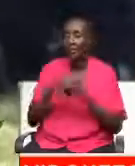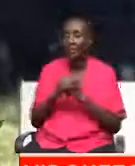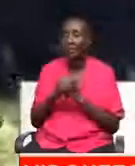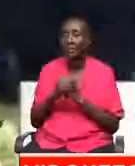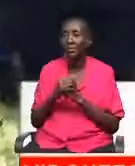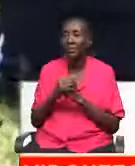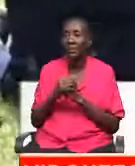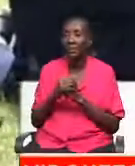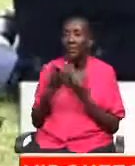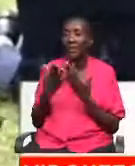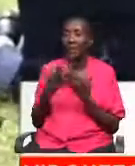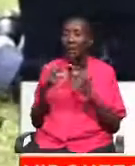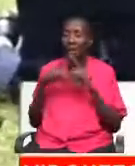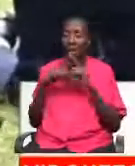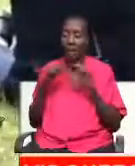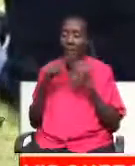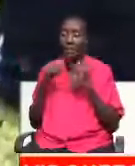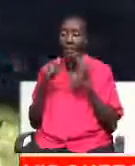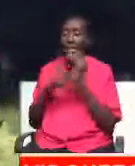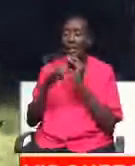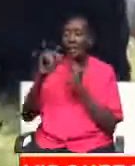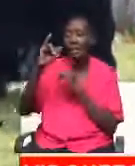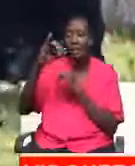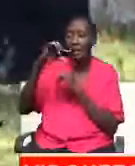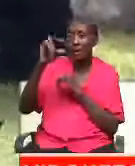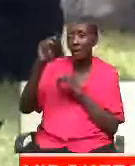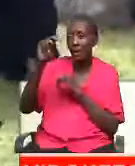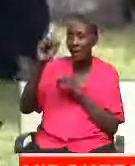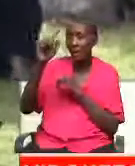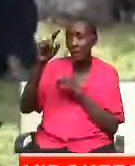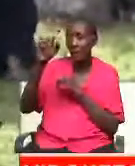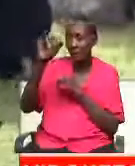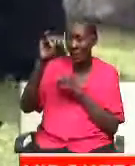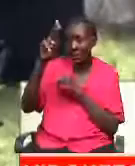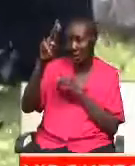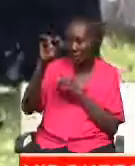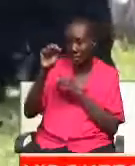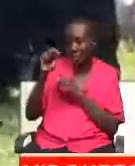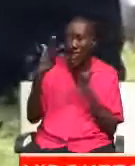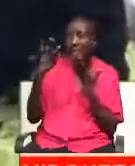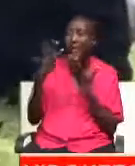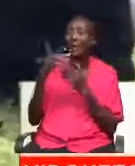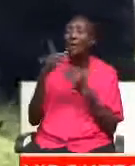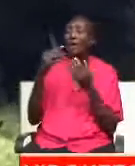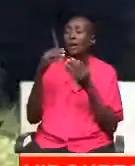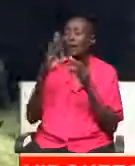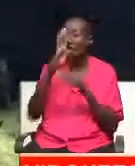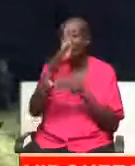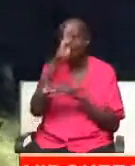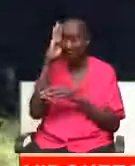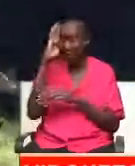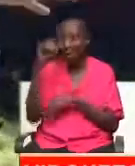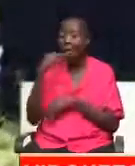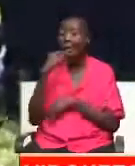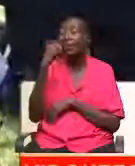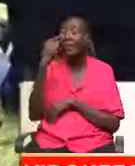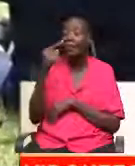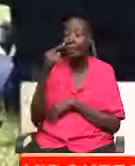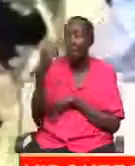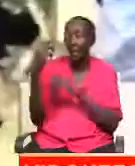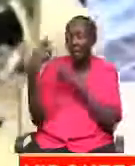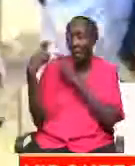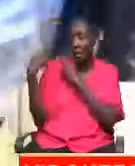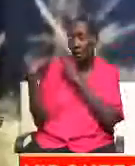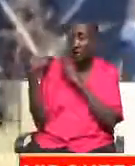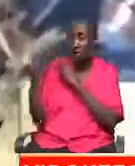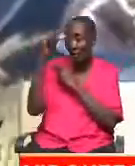Wito huu umetolewa na Askofu Ignatius Wanjala wa kanisa la Revival Living Prophetic Ministries mjini Bungoma, akisisitiza kuwa ni jukumu la